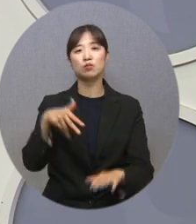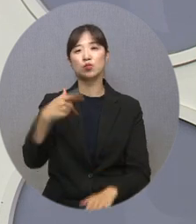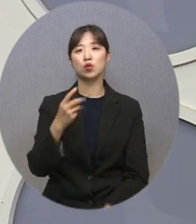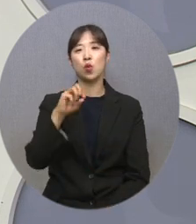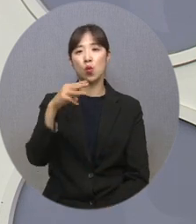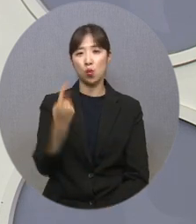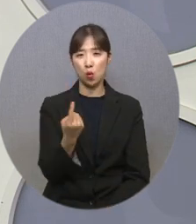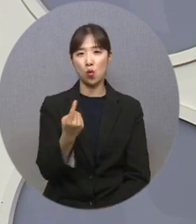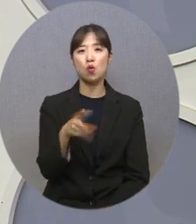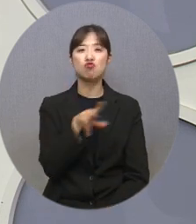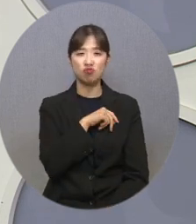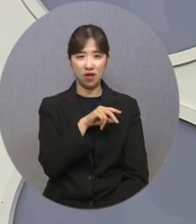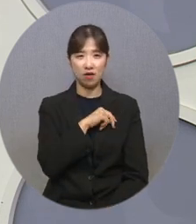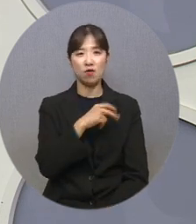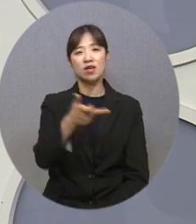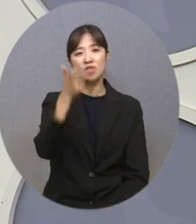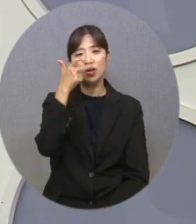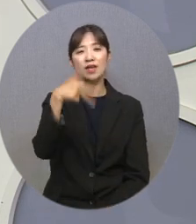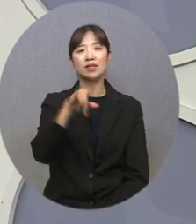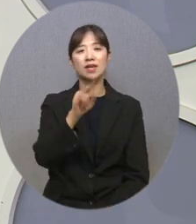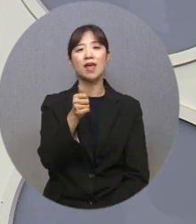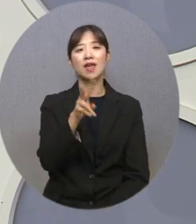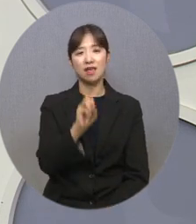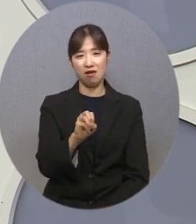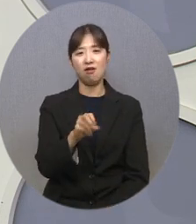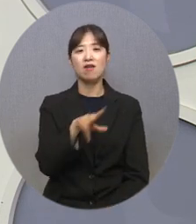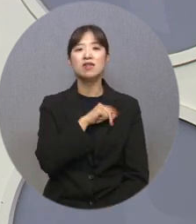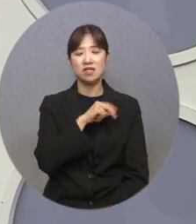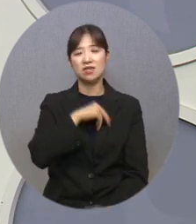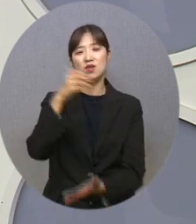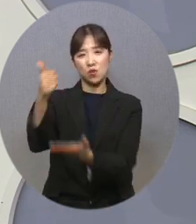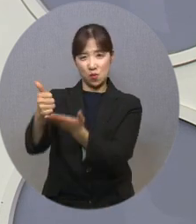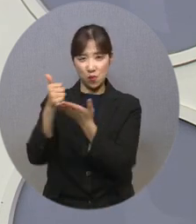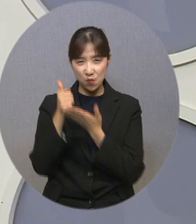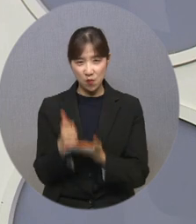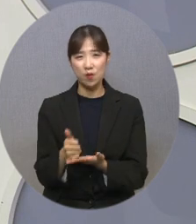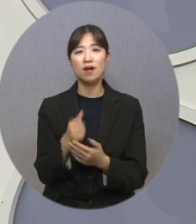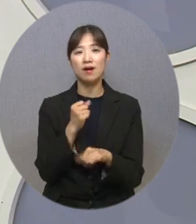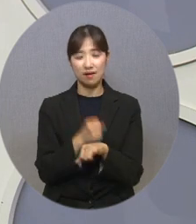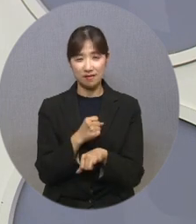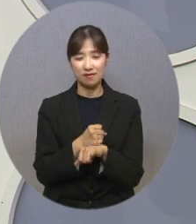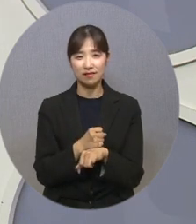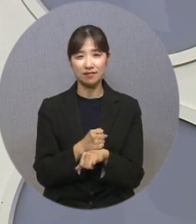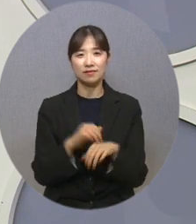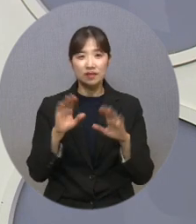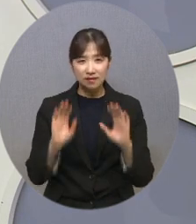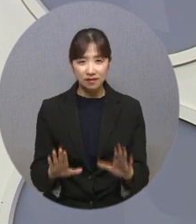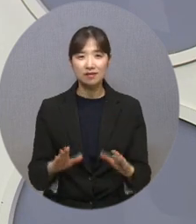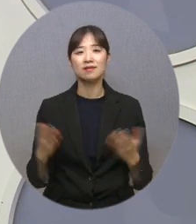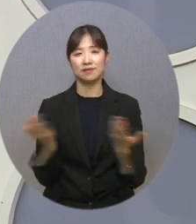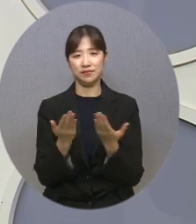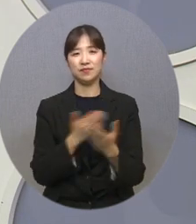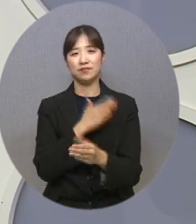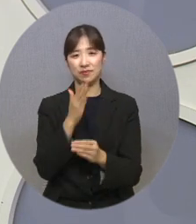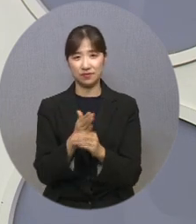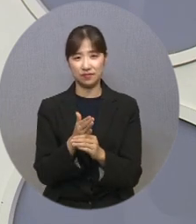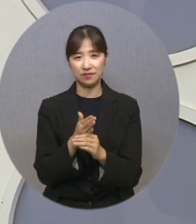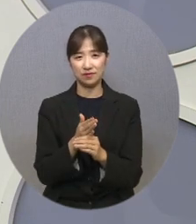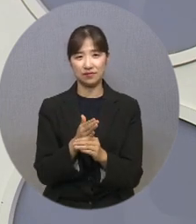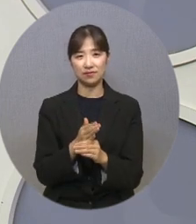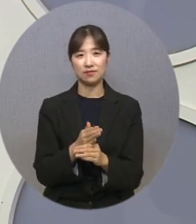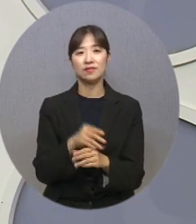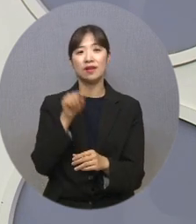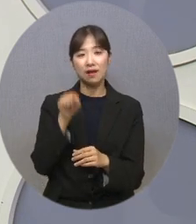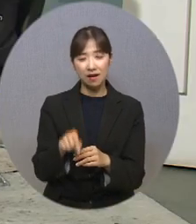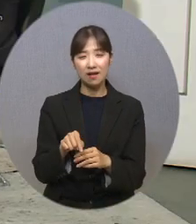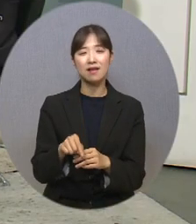우리 최재형 그 의원께서 제가 모시고 그분을 상임 대표로 모시고 지금 일을 하고 있는데, 그게 바로